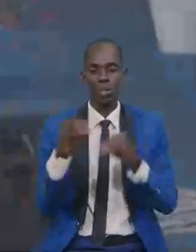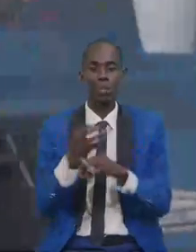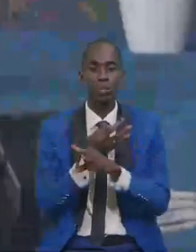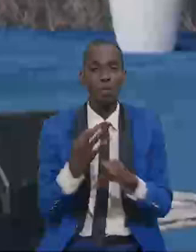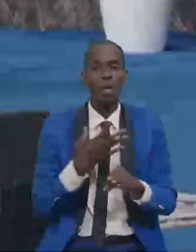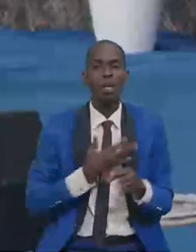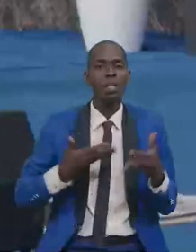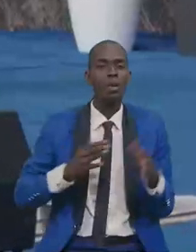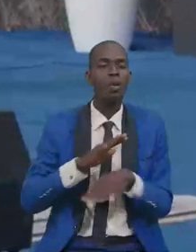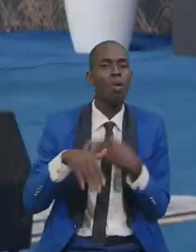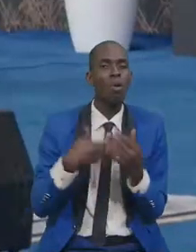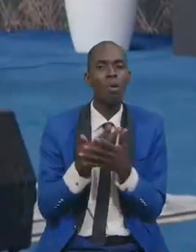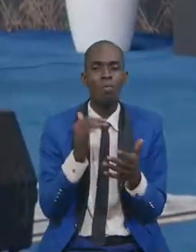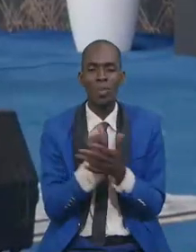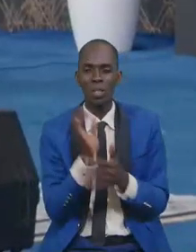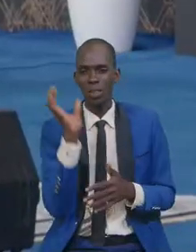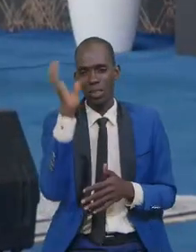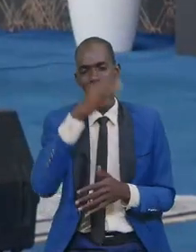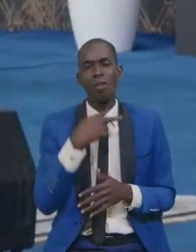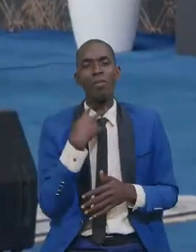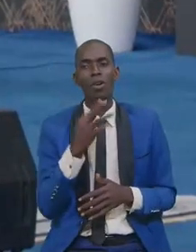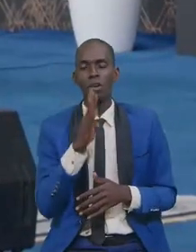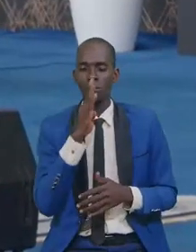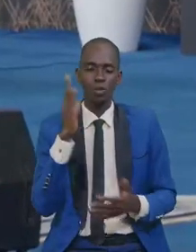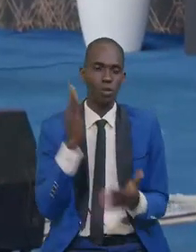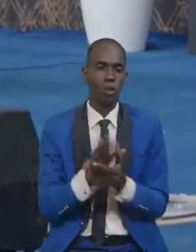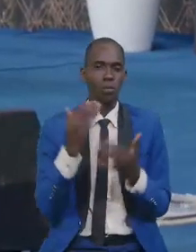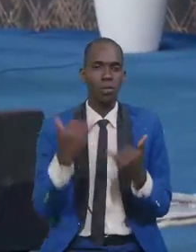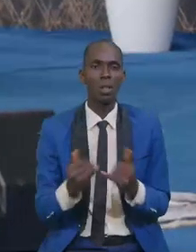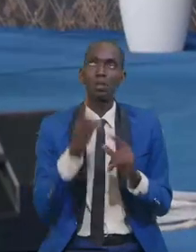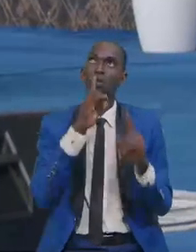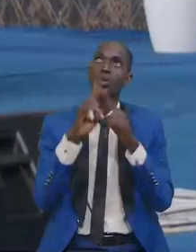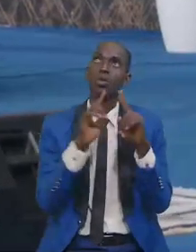affranchir. Que ces voix étranges soient